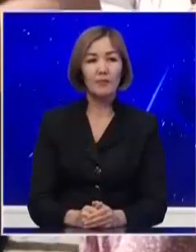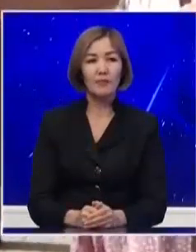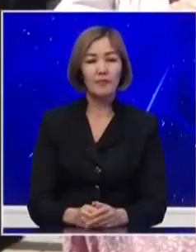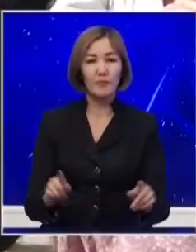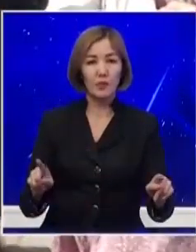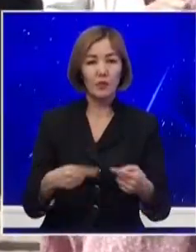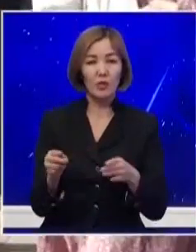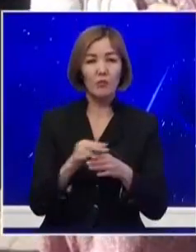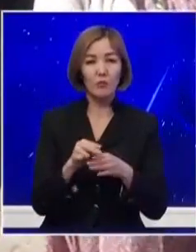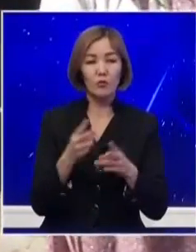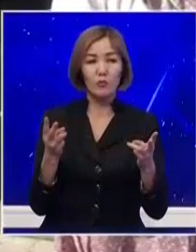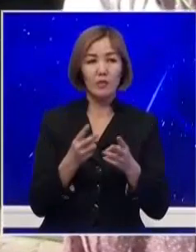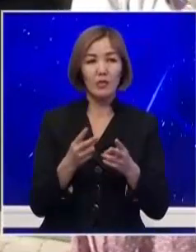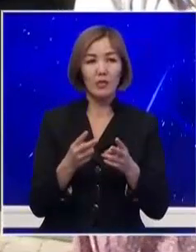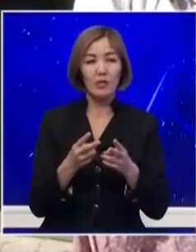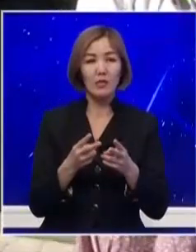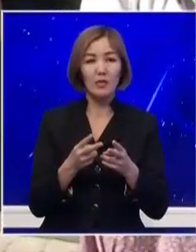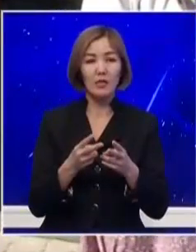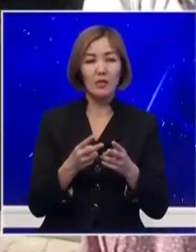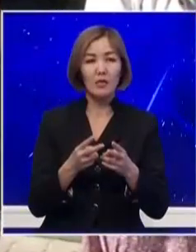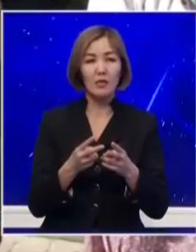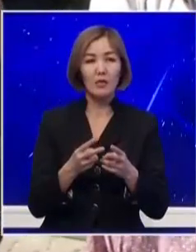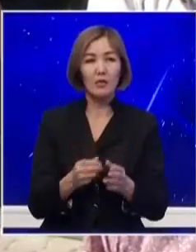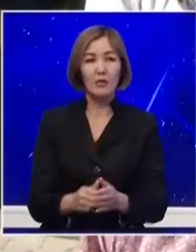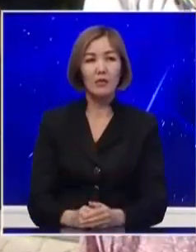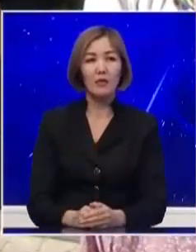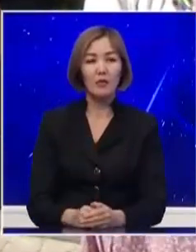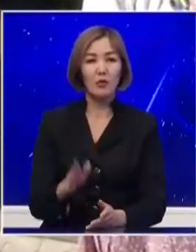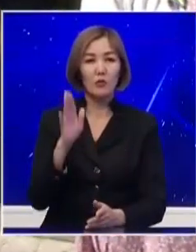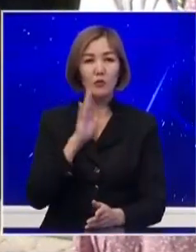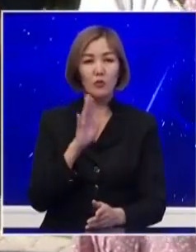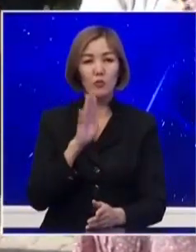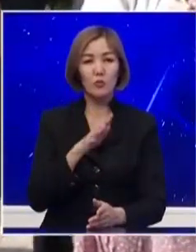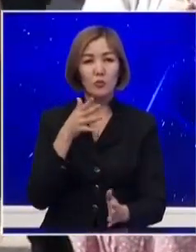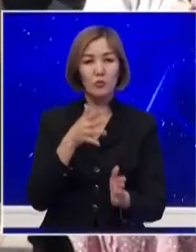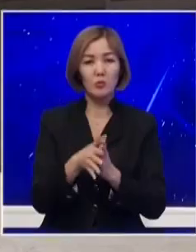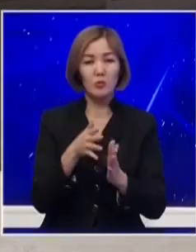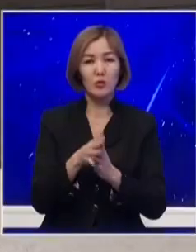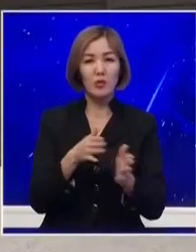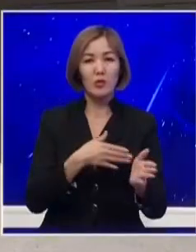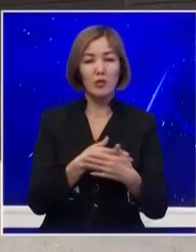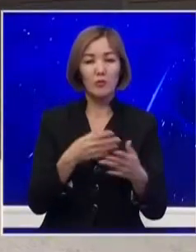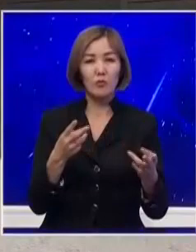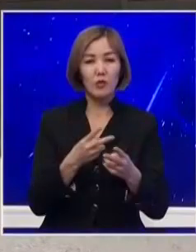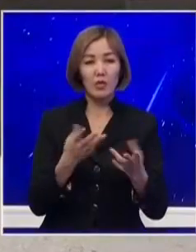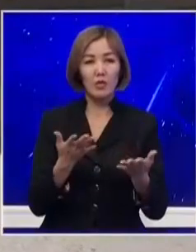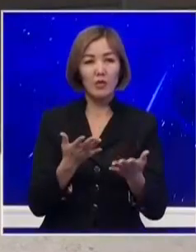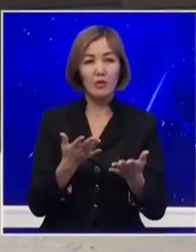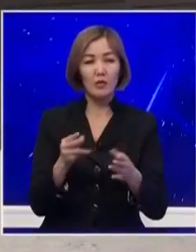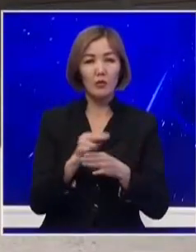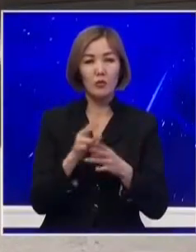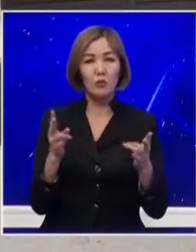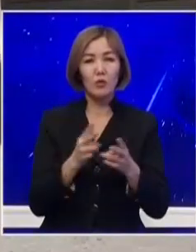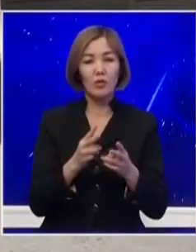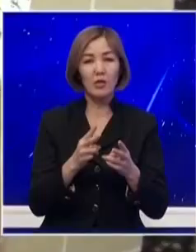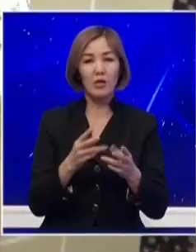келтіреміз. Не біз енді нақты шыққан жоқ, мына бір бұрышында тесік бар дейді. Су ағады дейді. Оны жабыңдар. Иә, жабамыз. Айта кету керек, өңірде әлеуметтік дүкендер